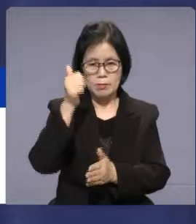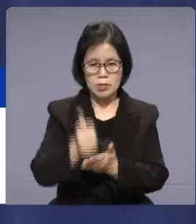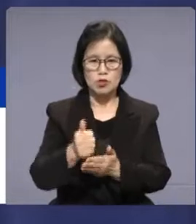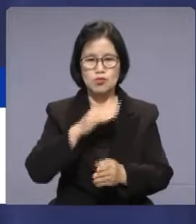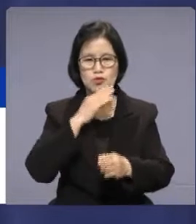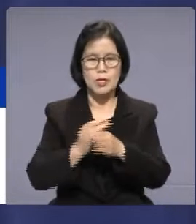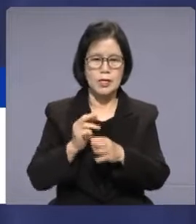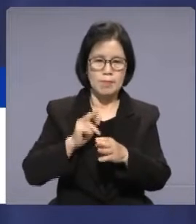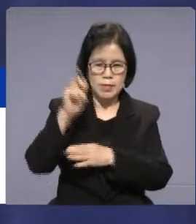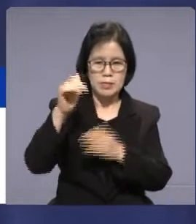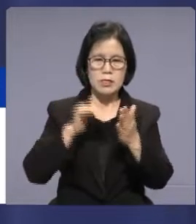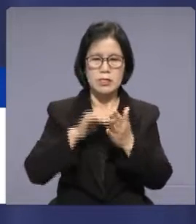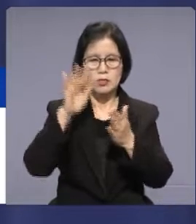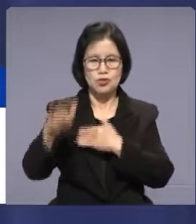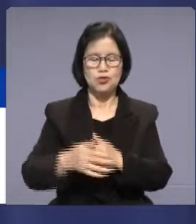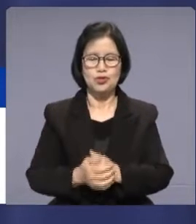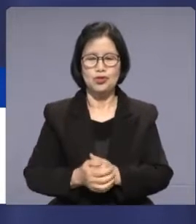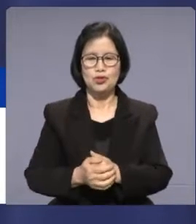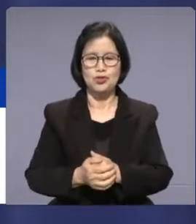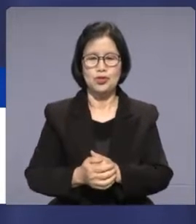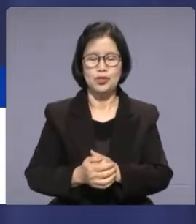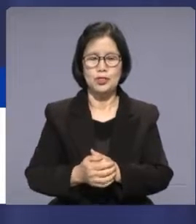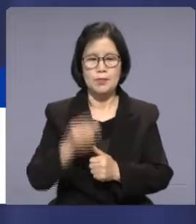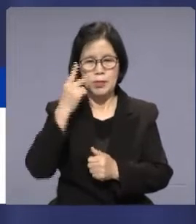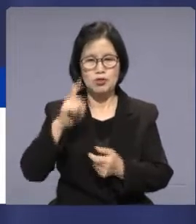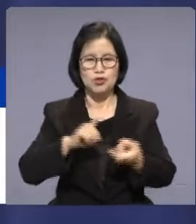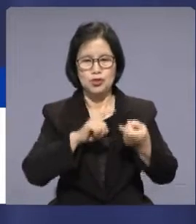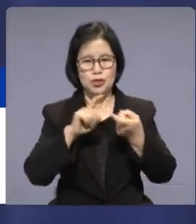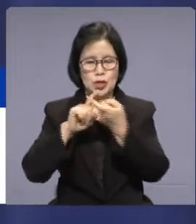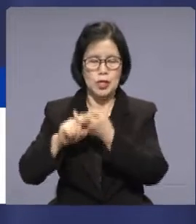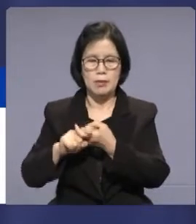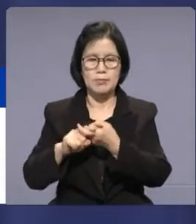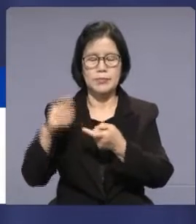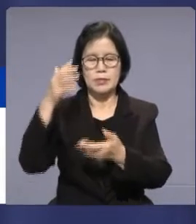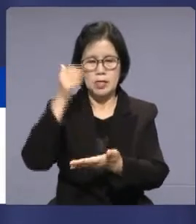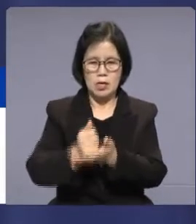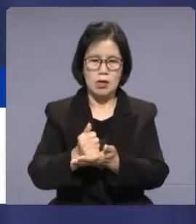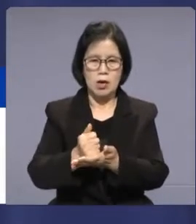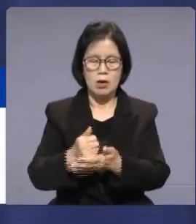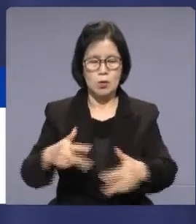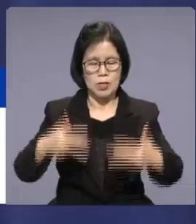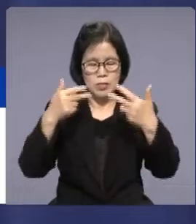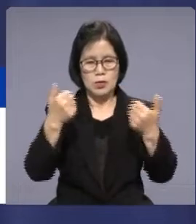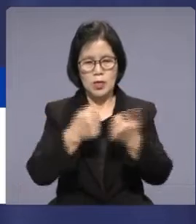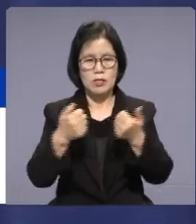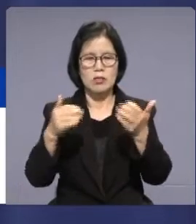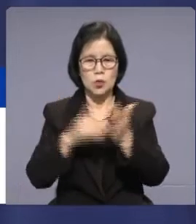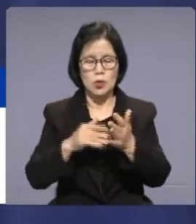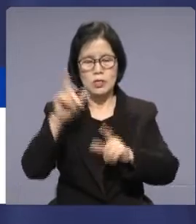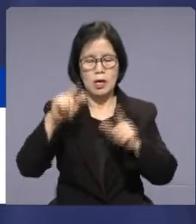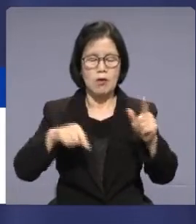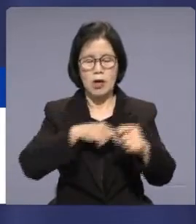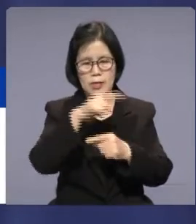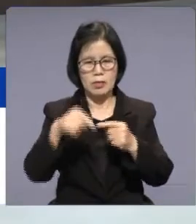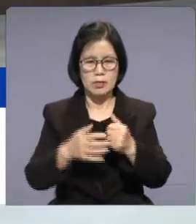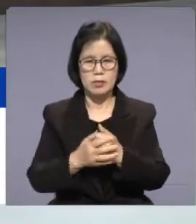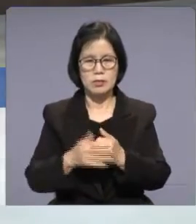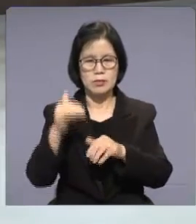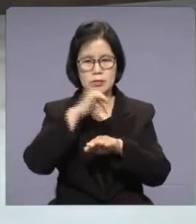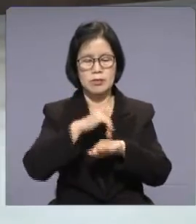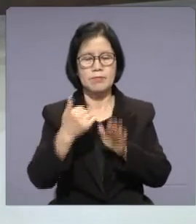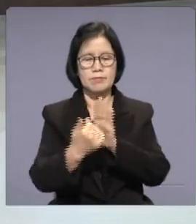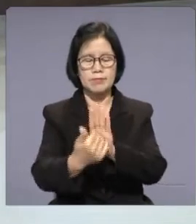탄도미사일 발사 직후 아케 마라 연합 사령관과 화상회의를 통해 상황을 김미리 공유하고 한미 연합 방위태세를